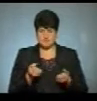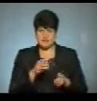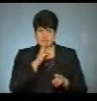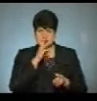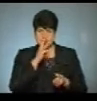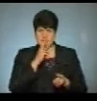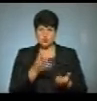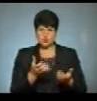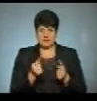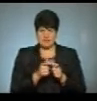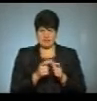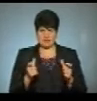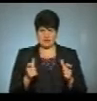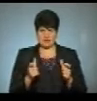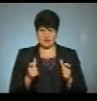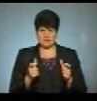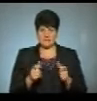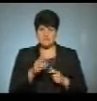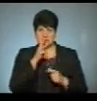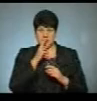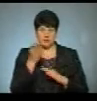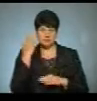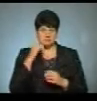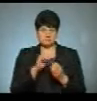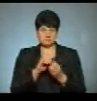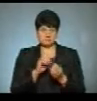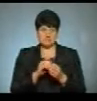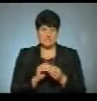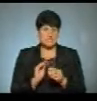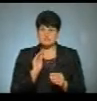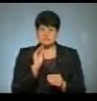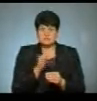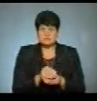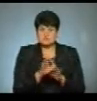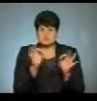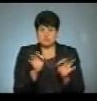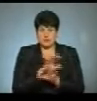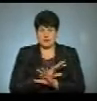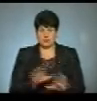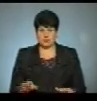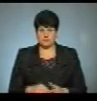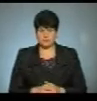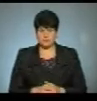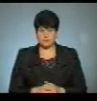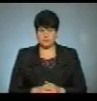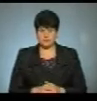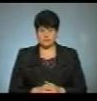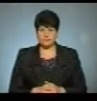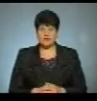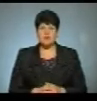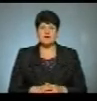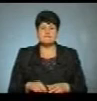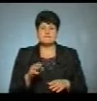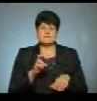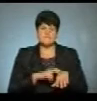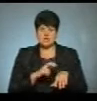зарплату, отримали платіжки і зарплата попередня. Тобто збільшення ніякого в нас практично не було. Фельдшерка виїзної бригади